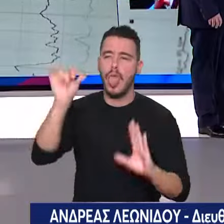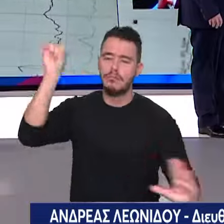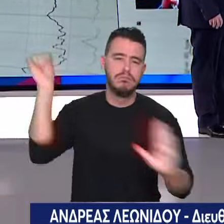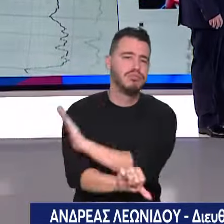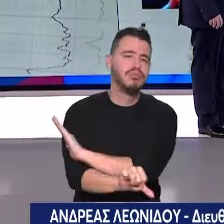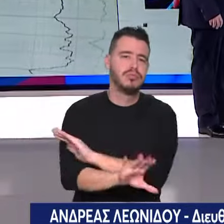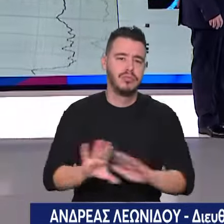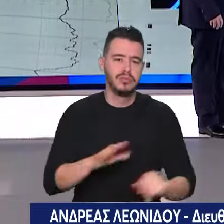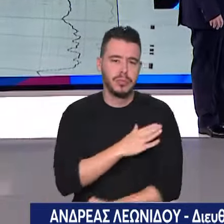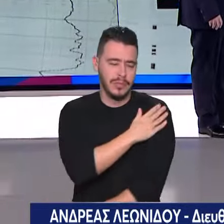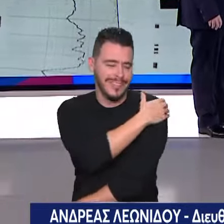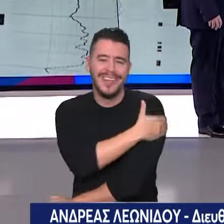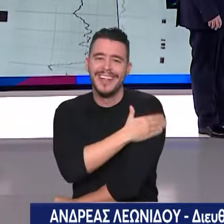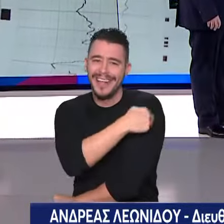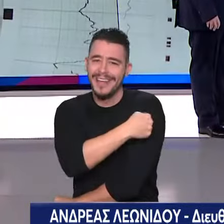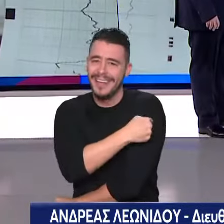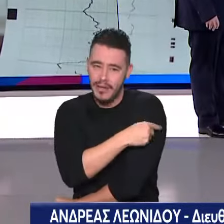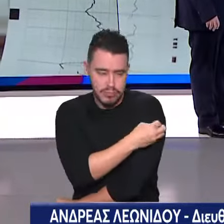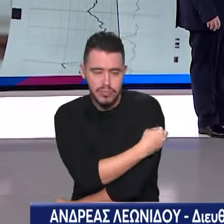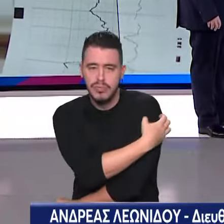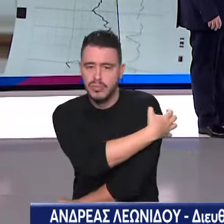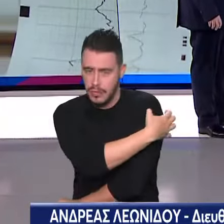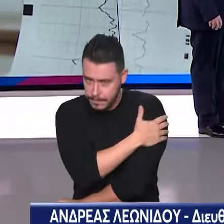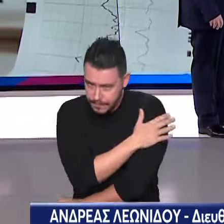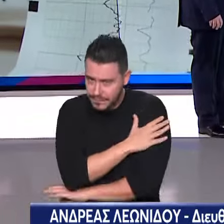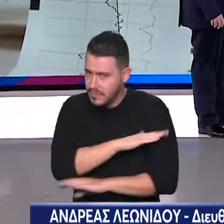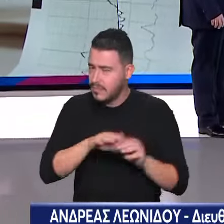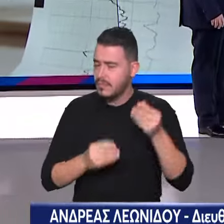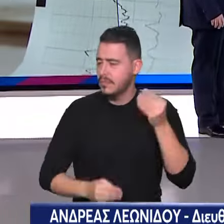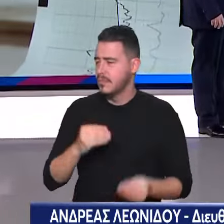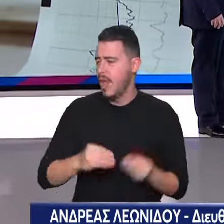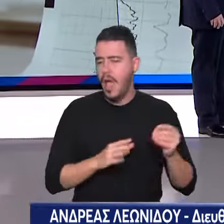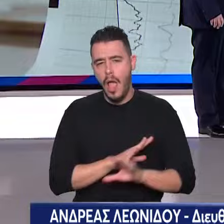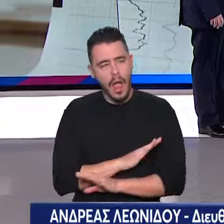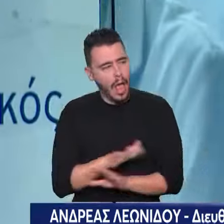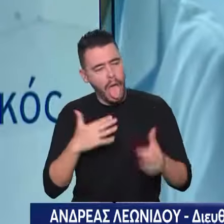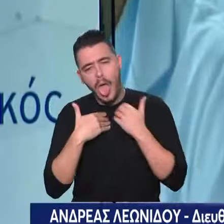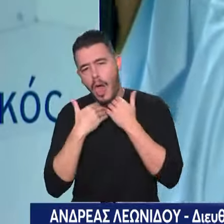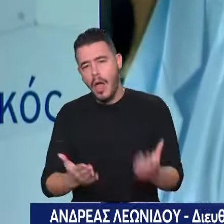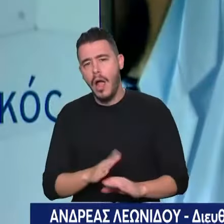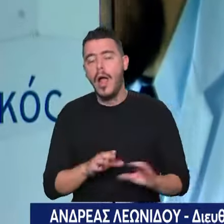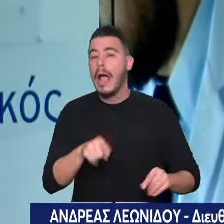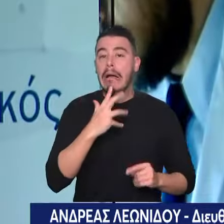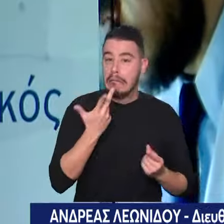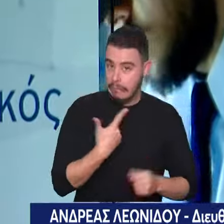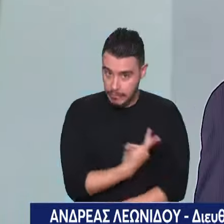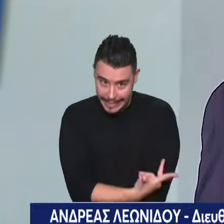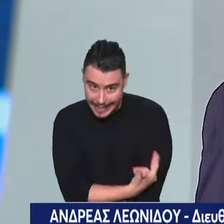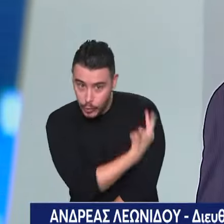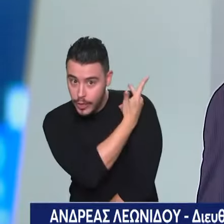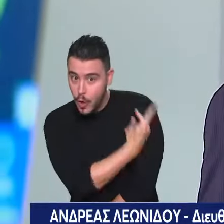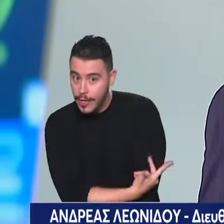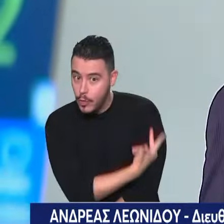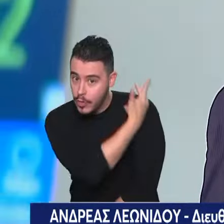του ώμου. Mm-hmm. Αυτή λοιπόν η τενοντίτιδα του ώμου, για να τη λέμε έτσι, θέλει χειρουργείο για να περάσει? Κοιτάξτε να